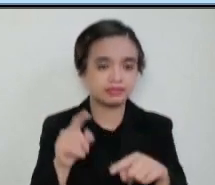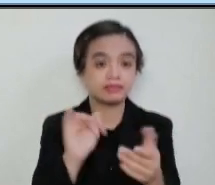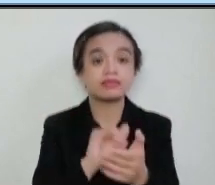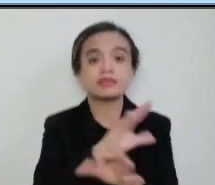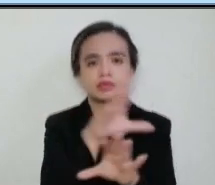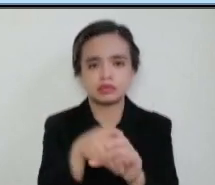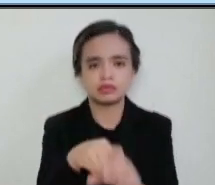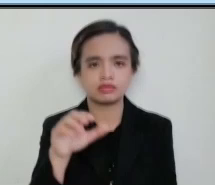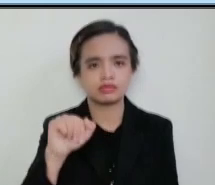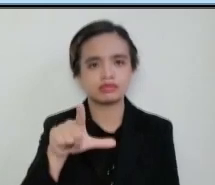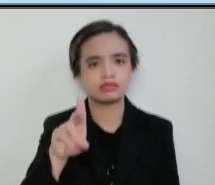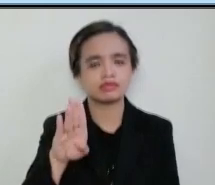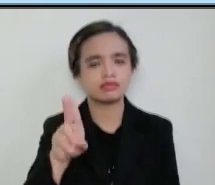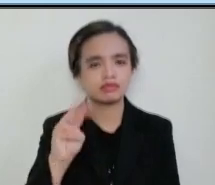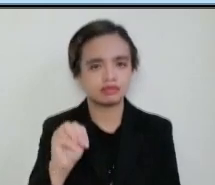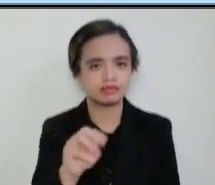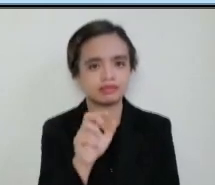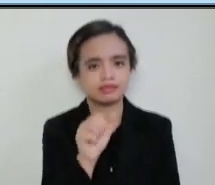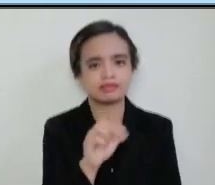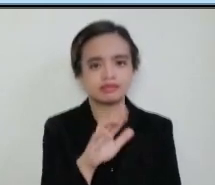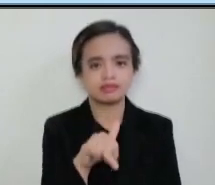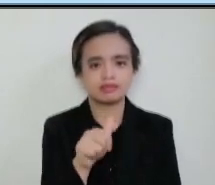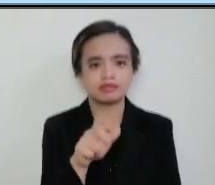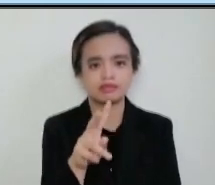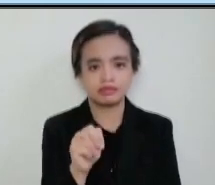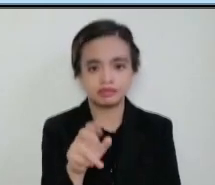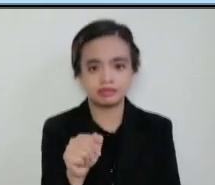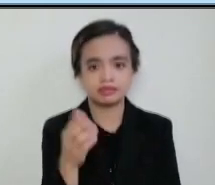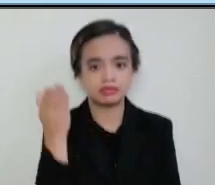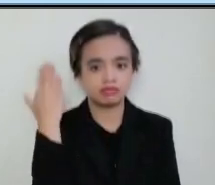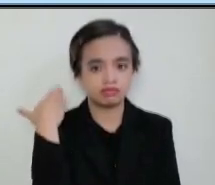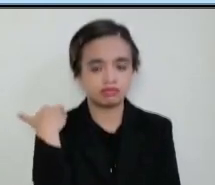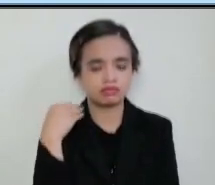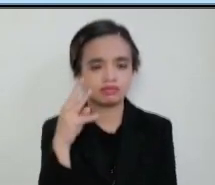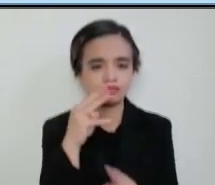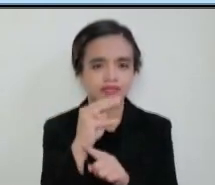Eternal Sunshine na in-release nito lamang March 2024.